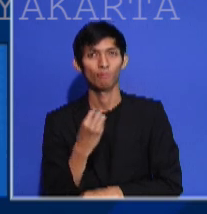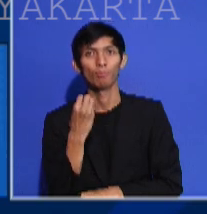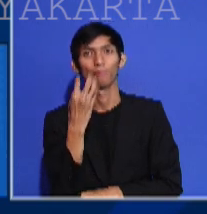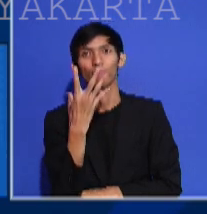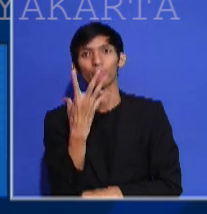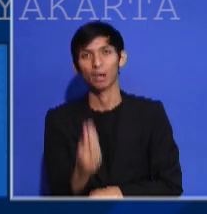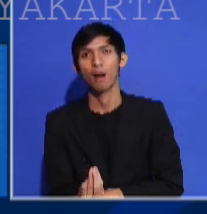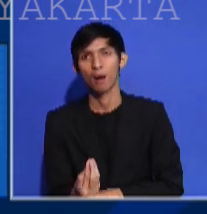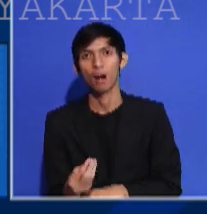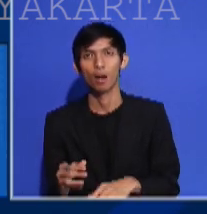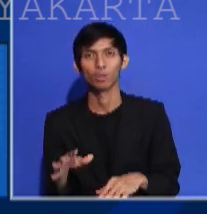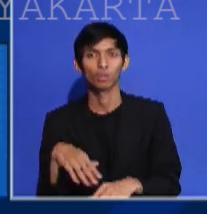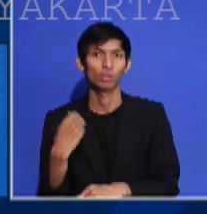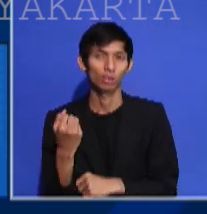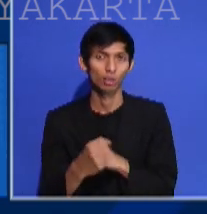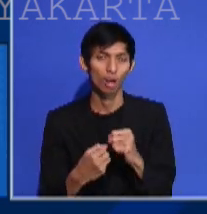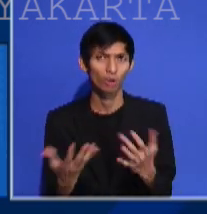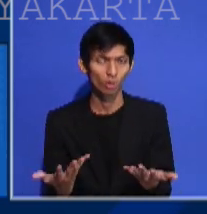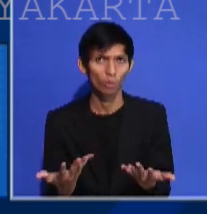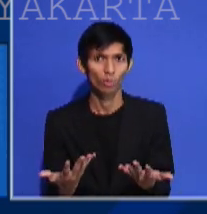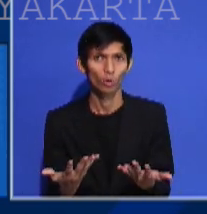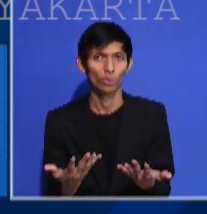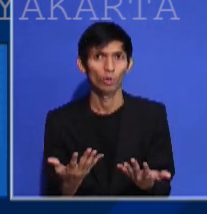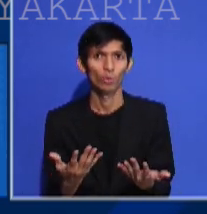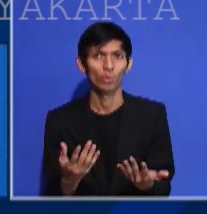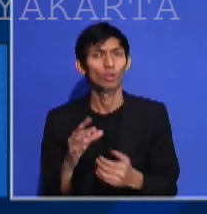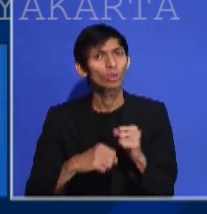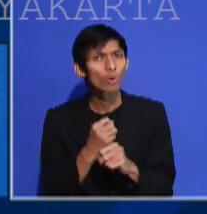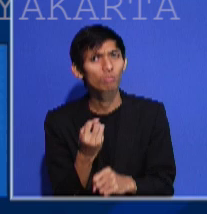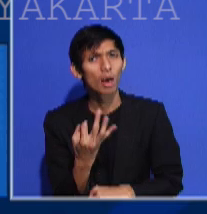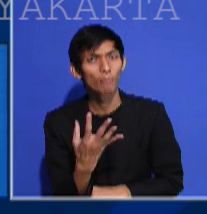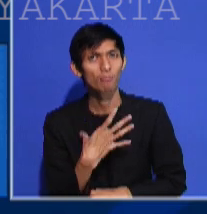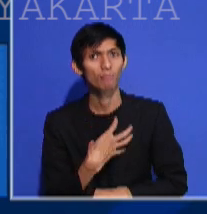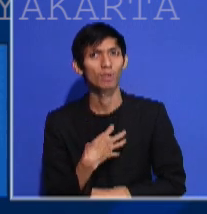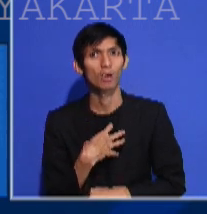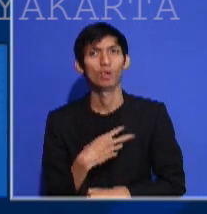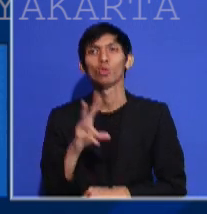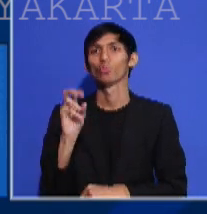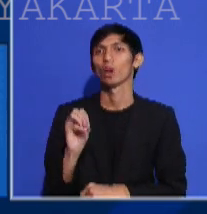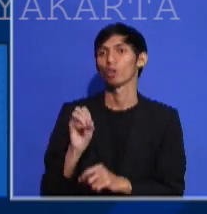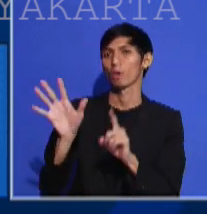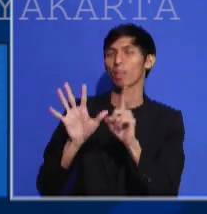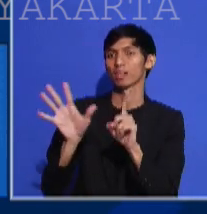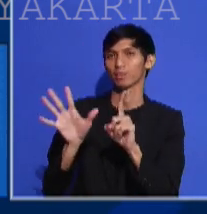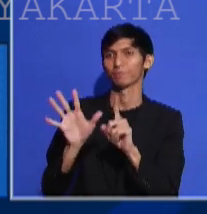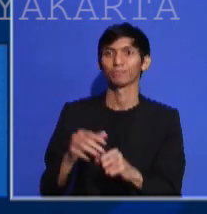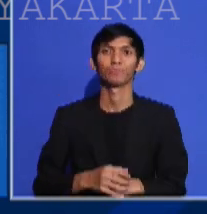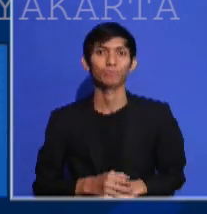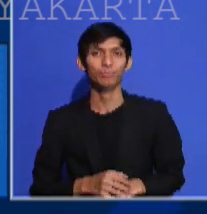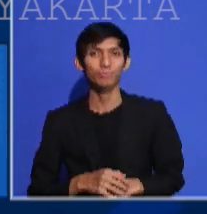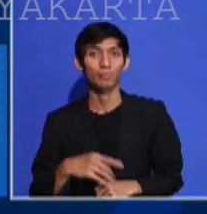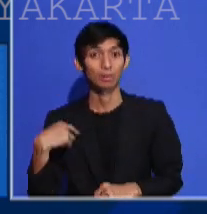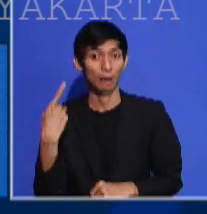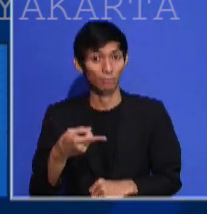berapa Mohon maaf bisa bisa diulang lagi Tahun berapa 2015 2015 artinya sampai saat ini sudah